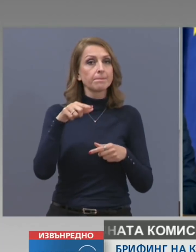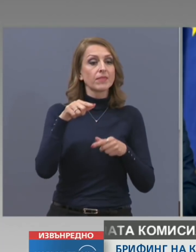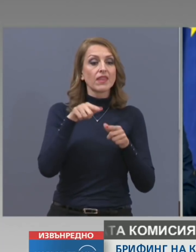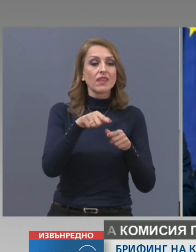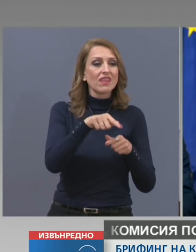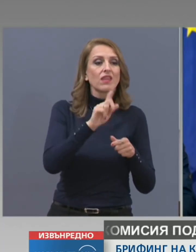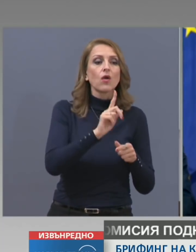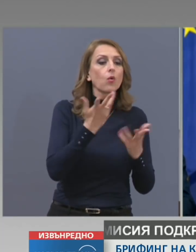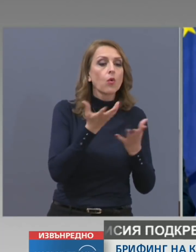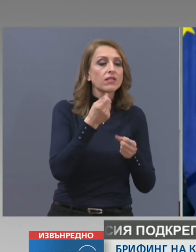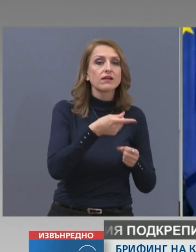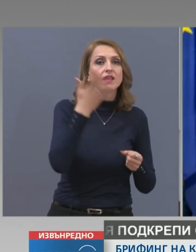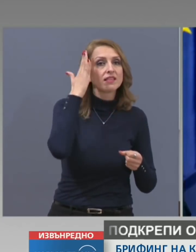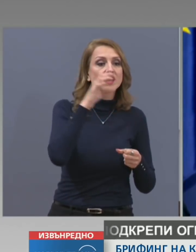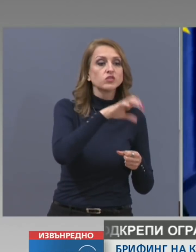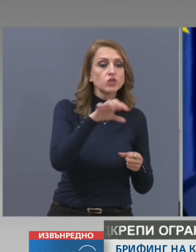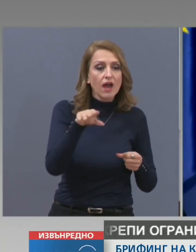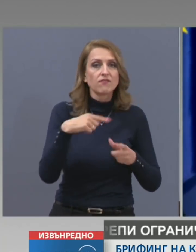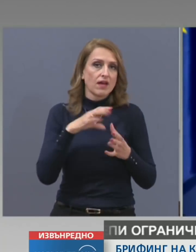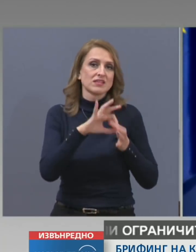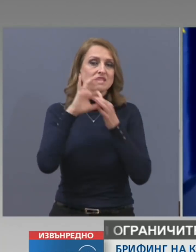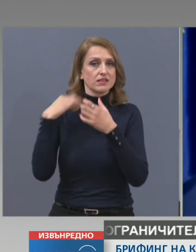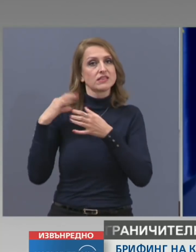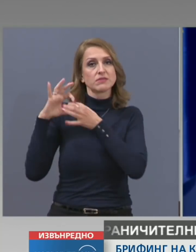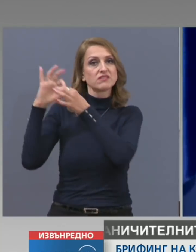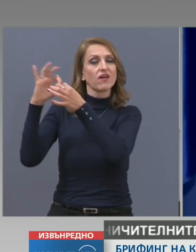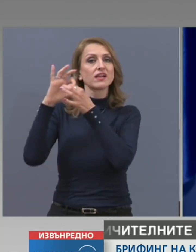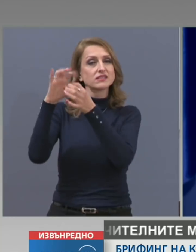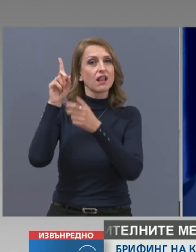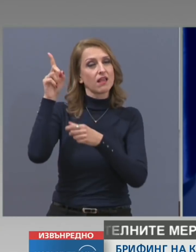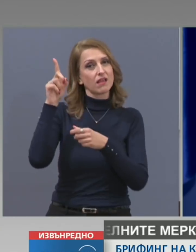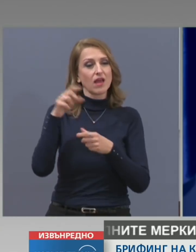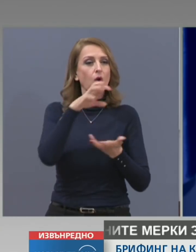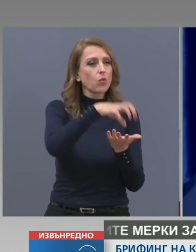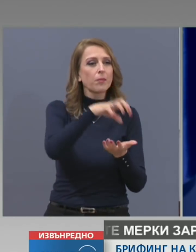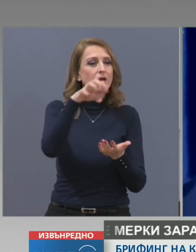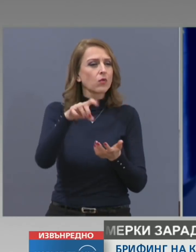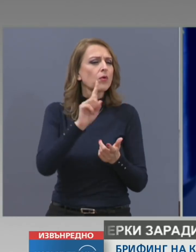посолствата на държавите, от които има големи групи, по-големи групи.